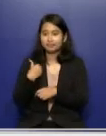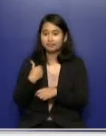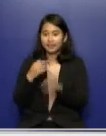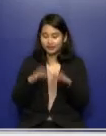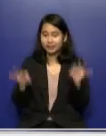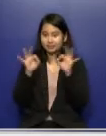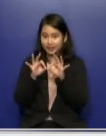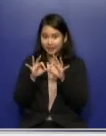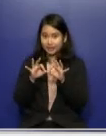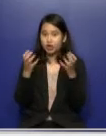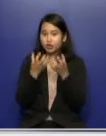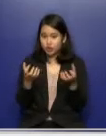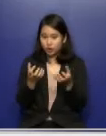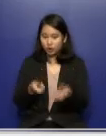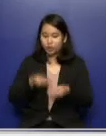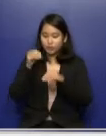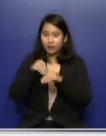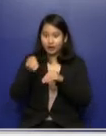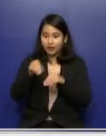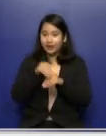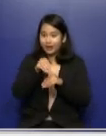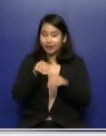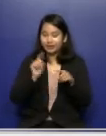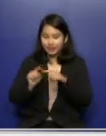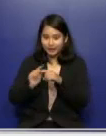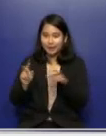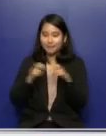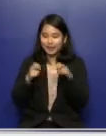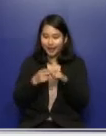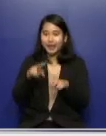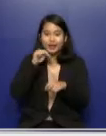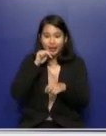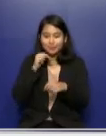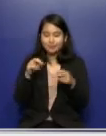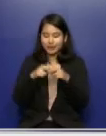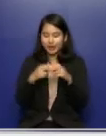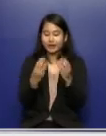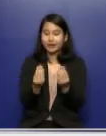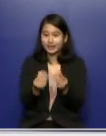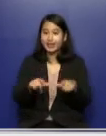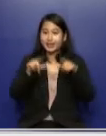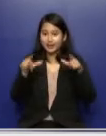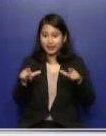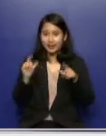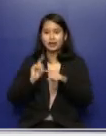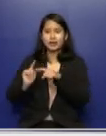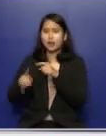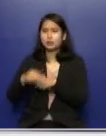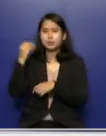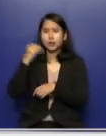ญปัจจัยการผลิตเรื่องหนึ่งก็คือเรื่องของที่ดินกับน้ำเราก็เป็นอยู่อย่างนี้นะครับอยาก